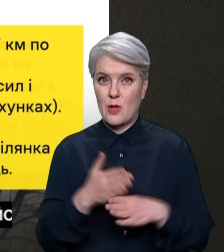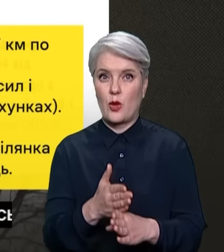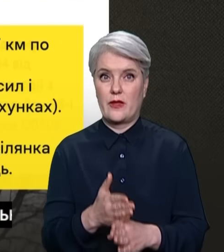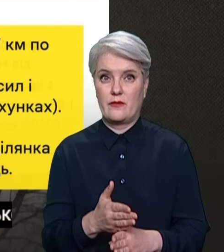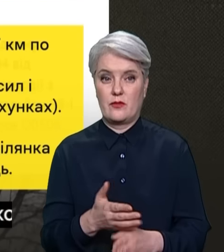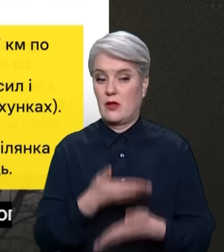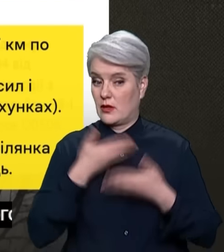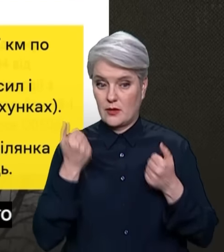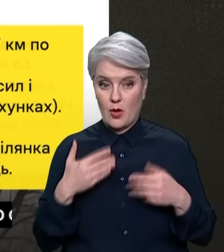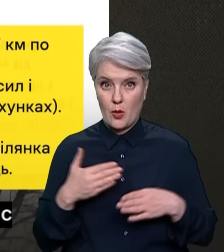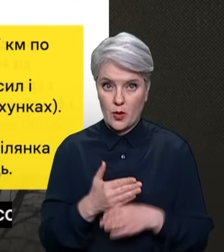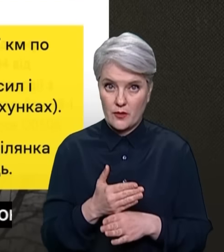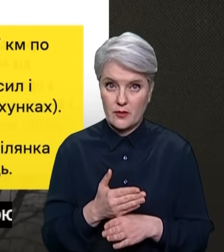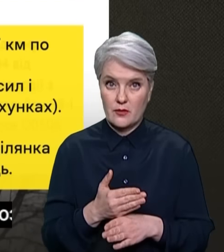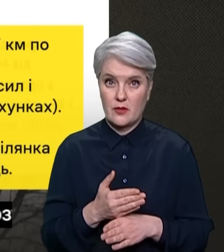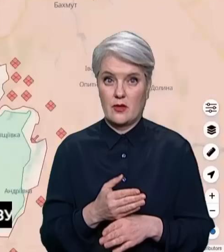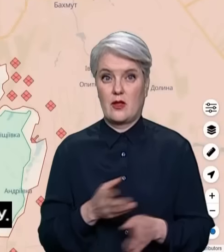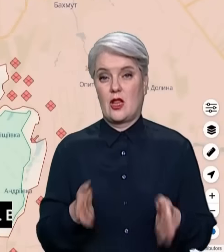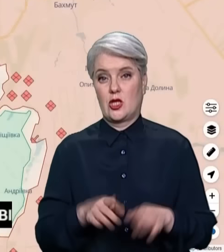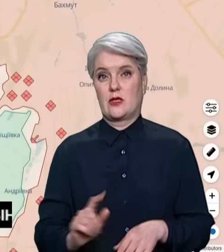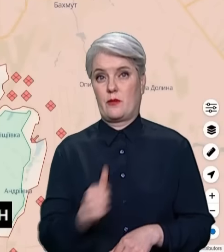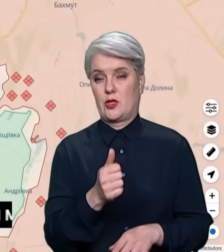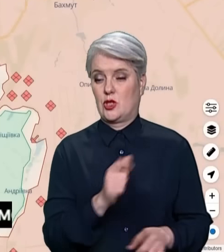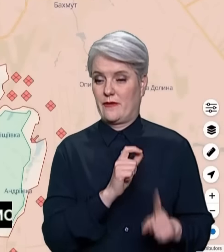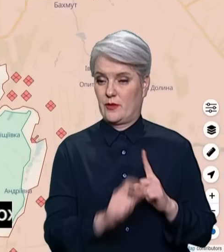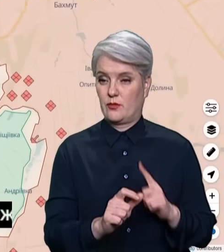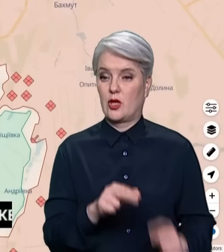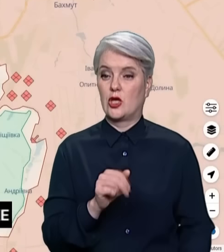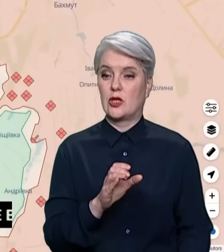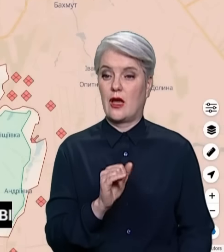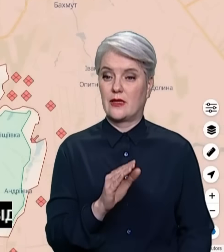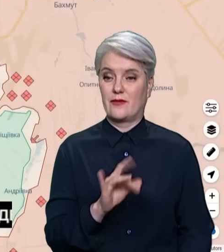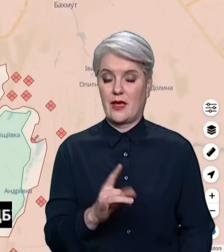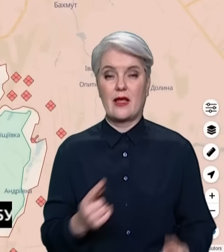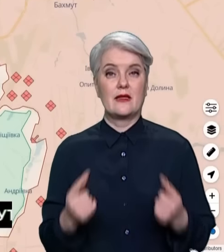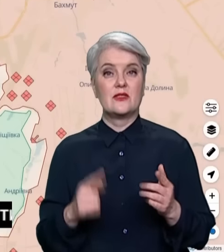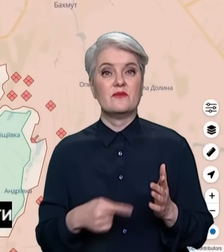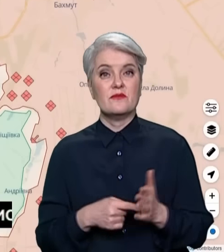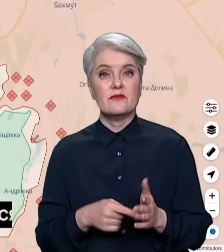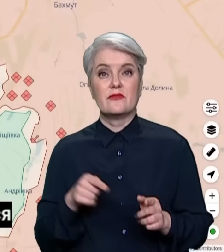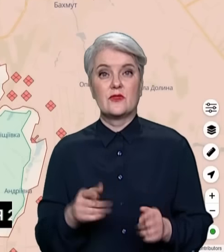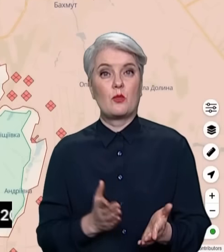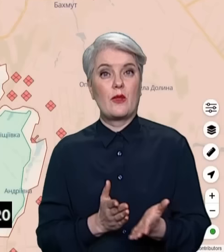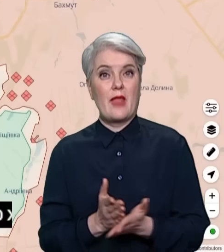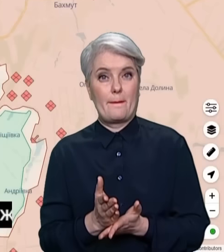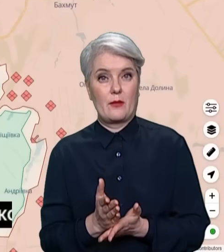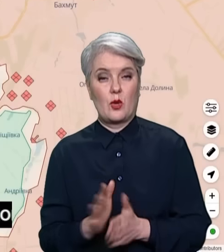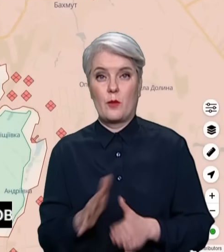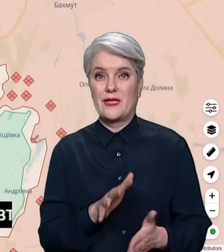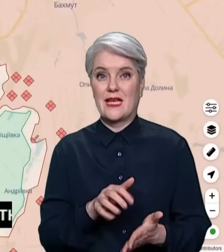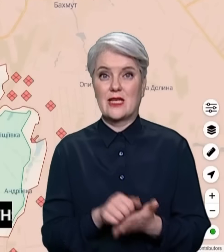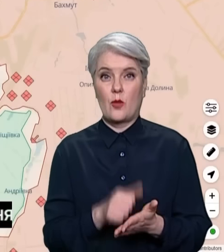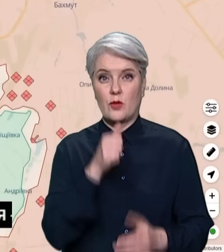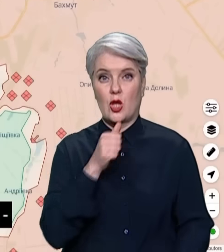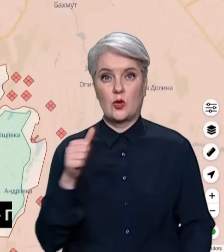відсутність прориву залишаємо першу відповідь. Часів-Яр – найбільше місто на шляху окупантів у цьому напрямку, після захопленого